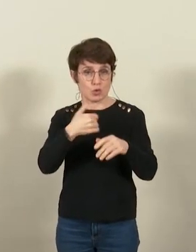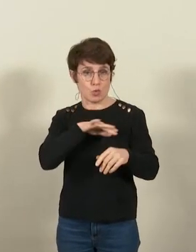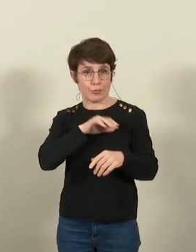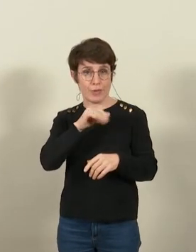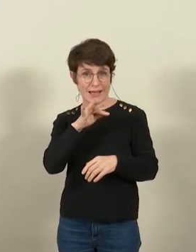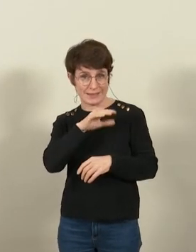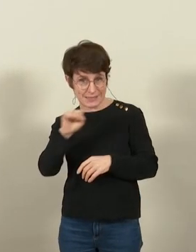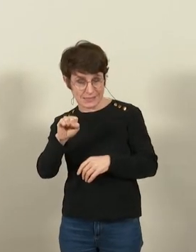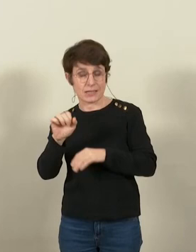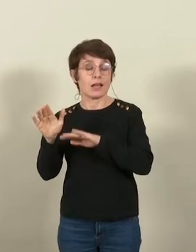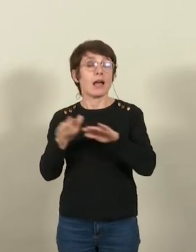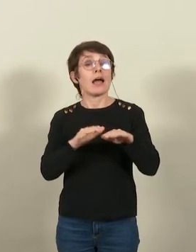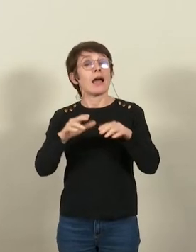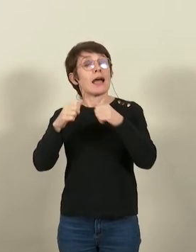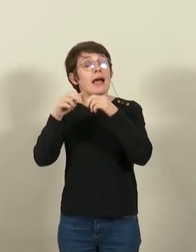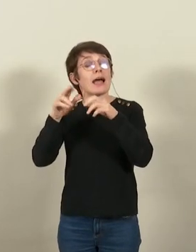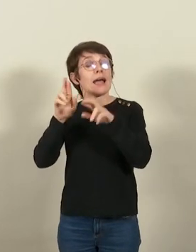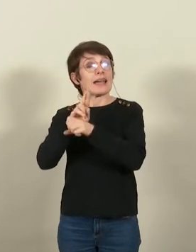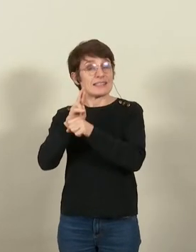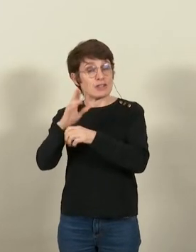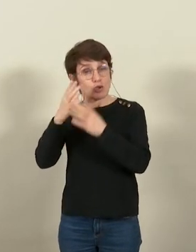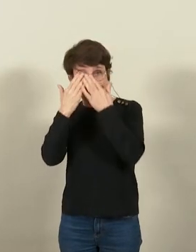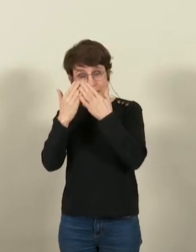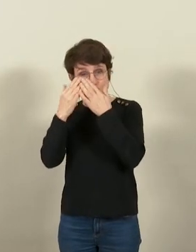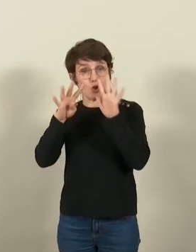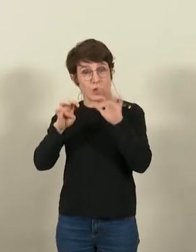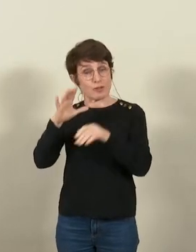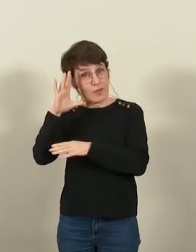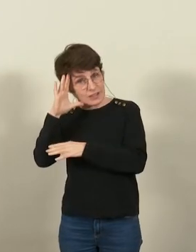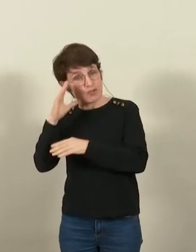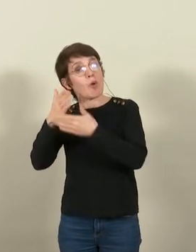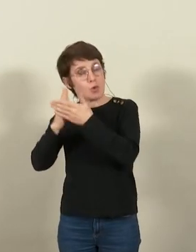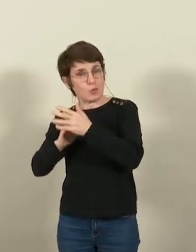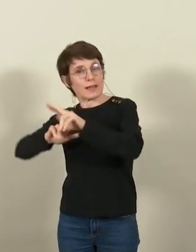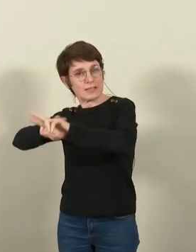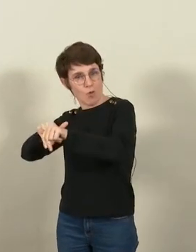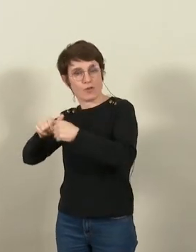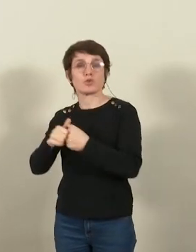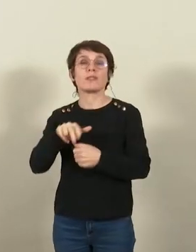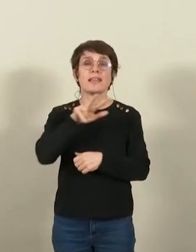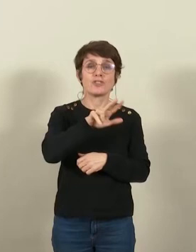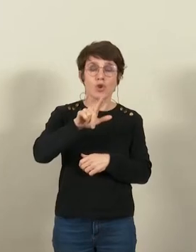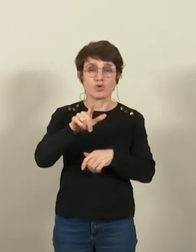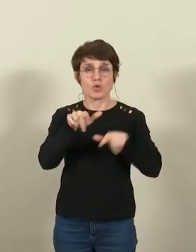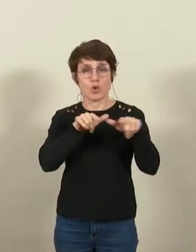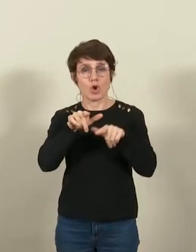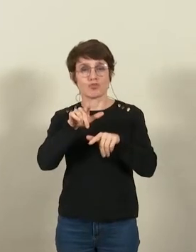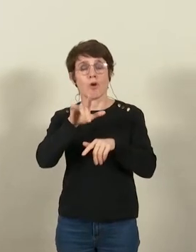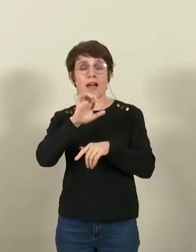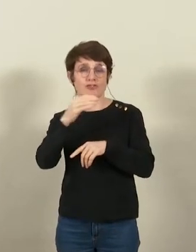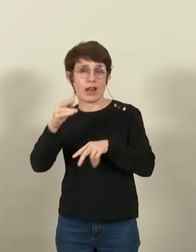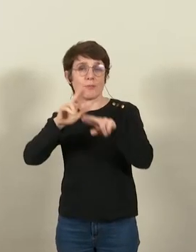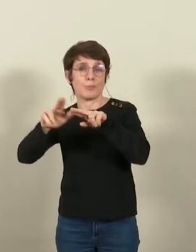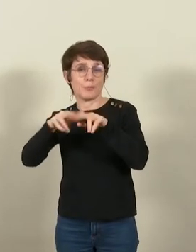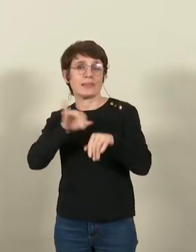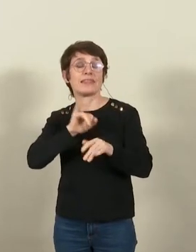résidence étudiante de 90 chambres dont une par conventionné et 32 logements sociaux réhabilités par Grenoble habita alors